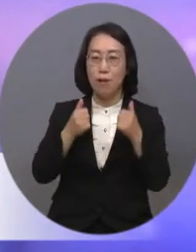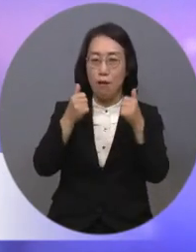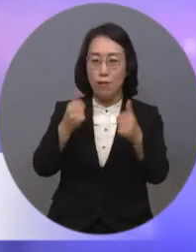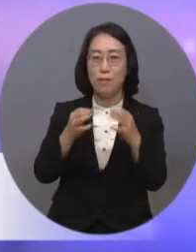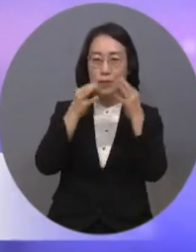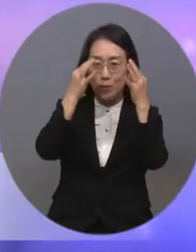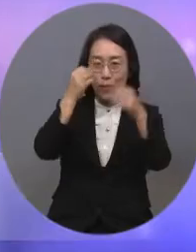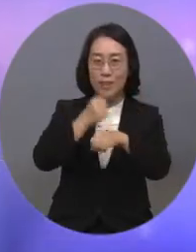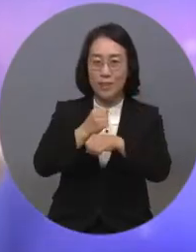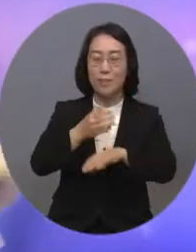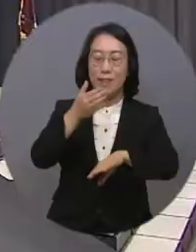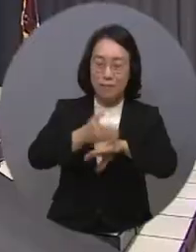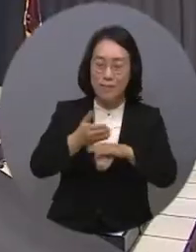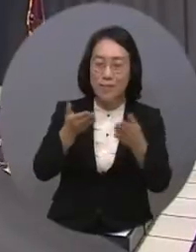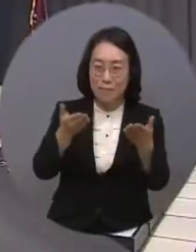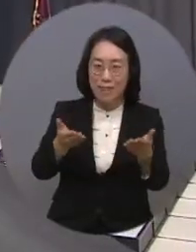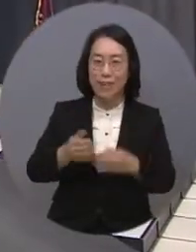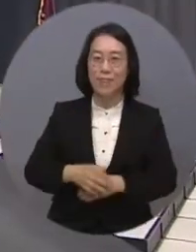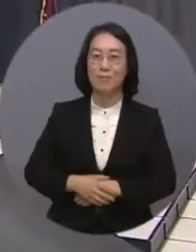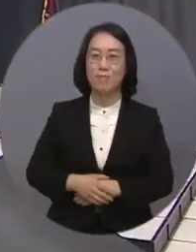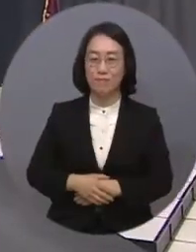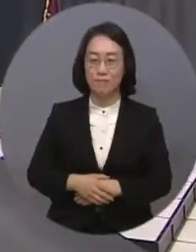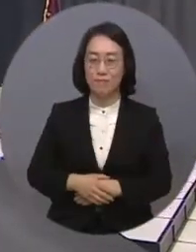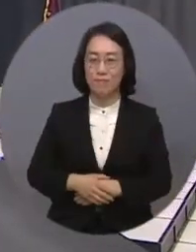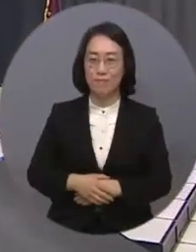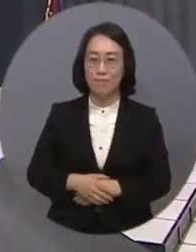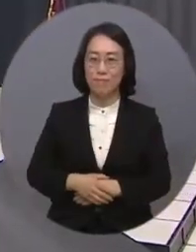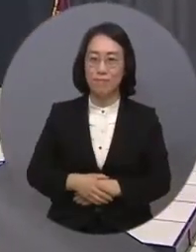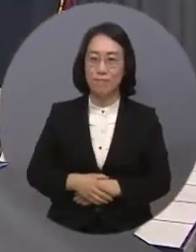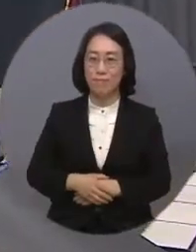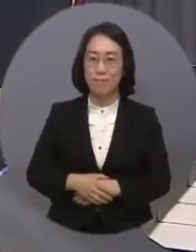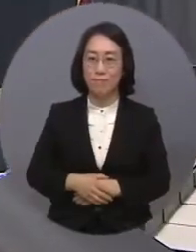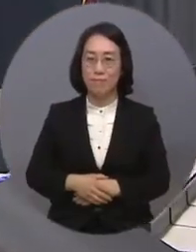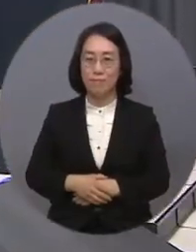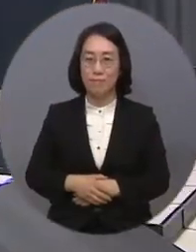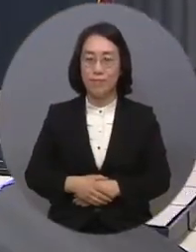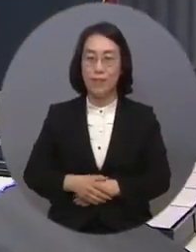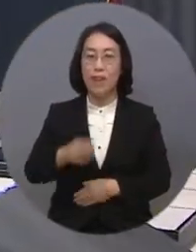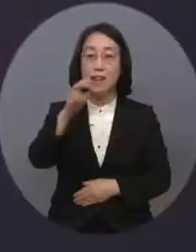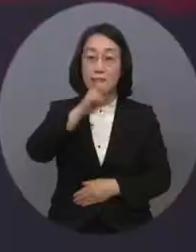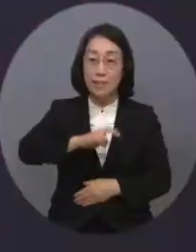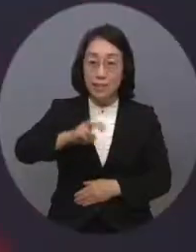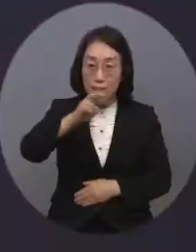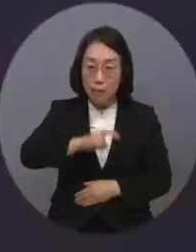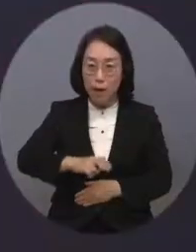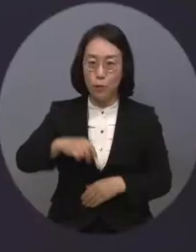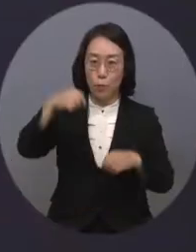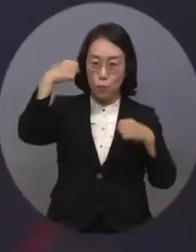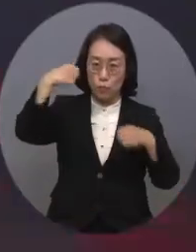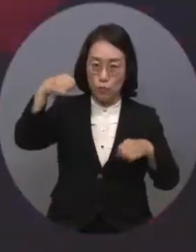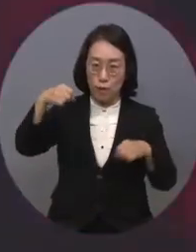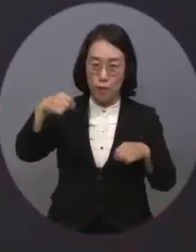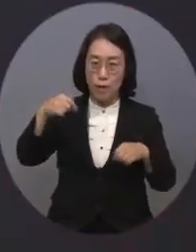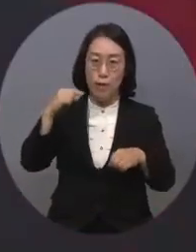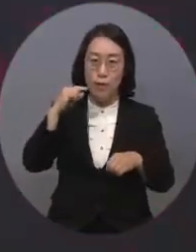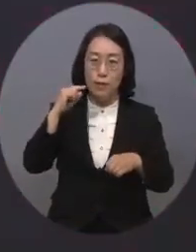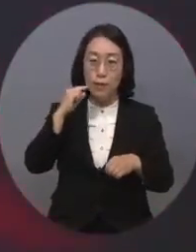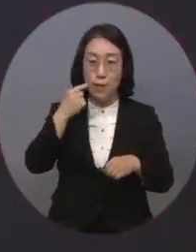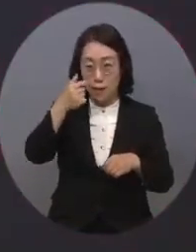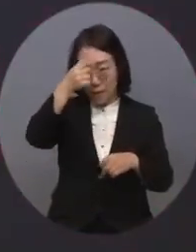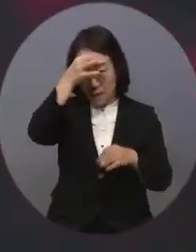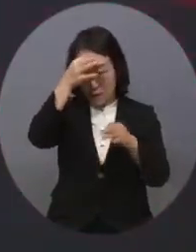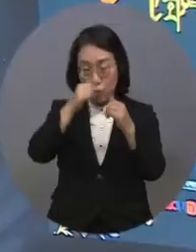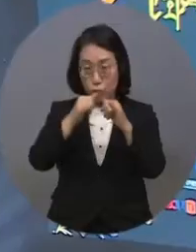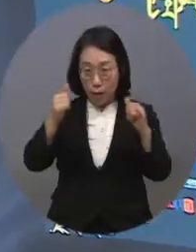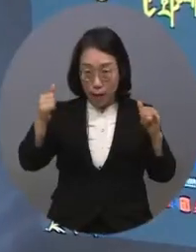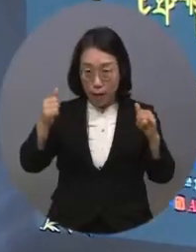노력하겠습니다. 감사합니다. 한편 이날 시상식에서 오케스트라 연주, 무용 등 장애예술인의 공연이